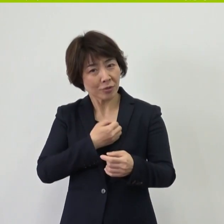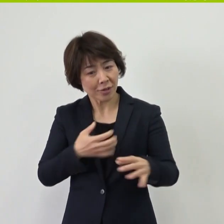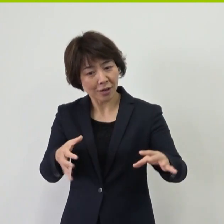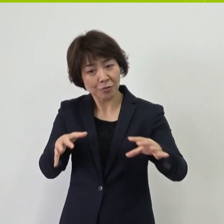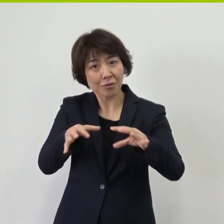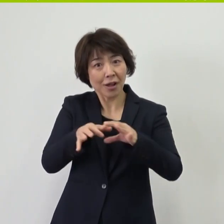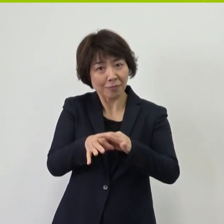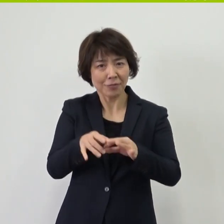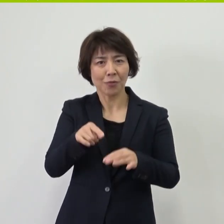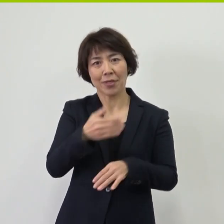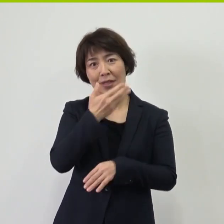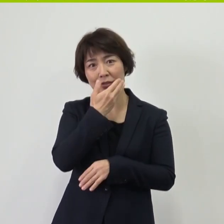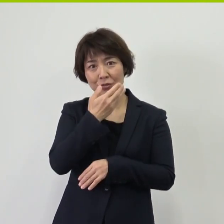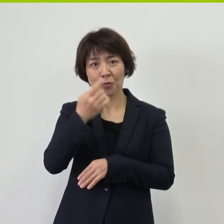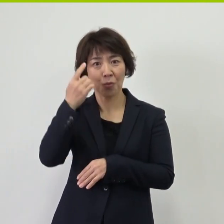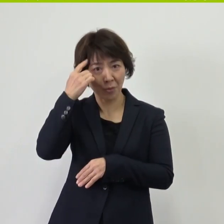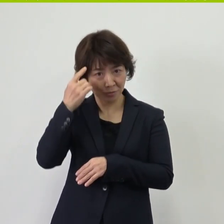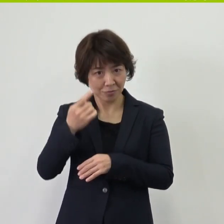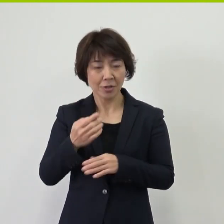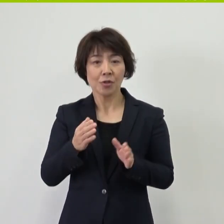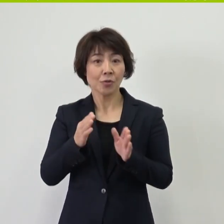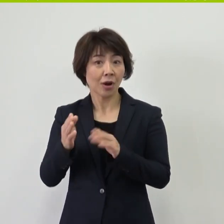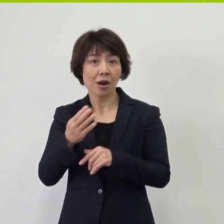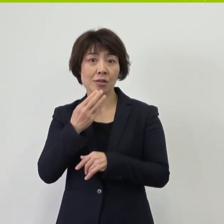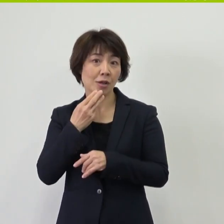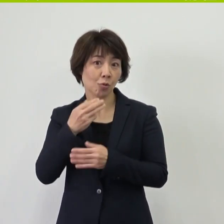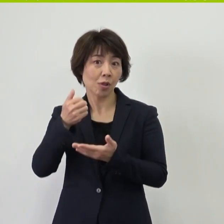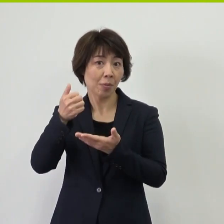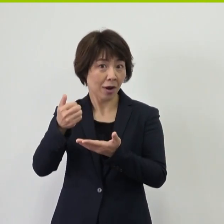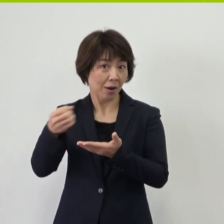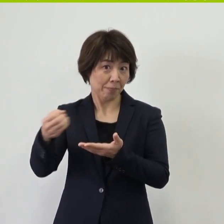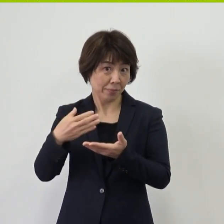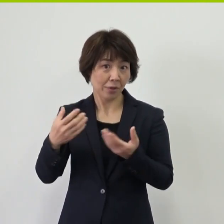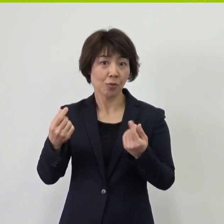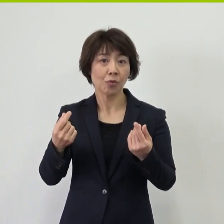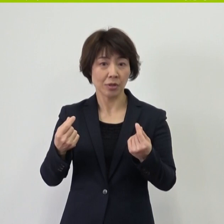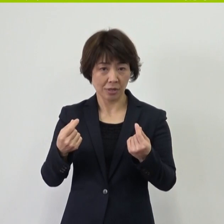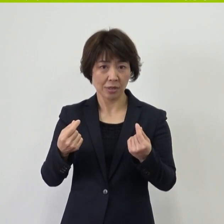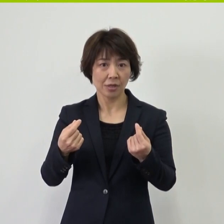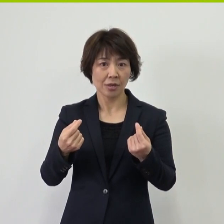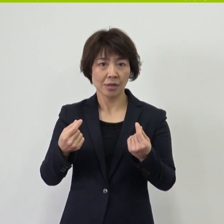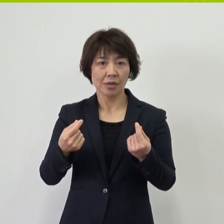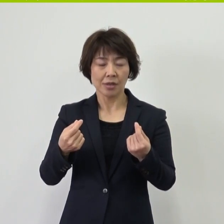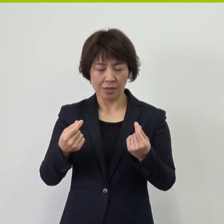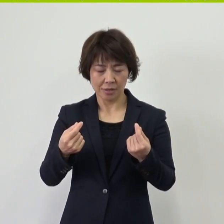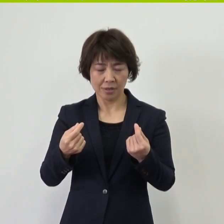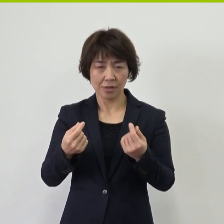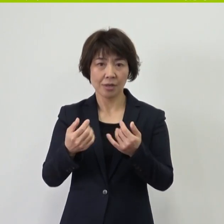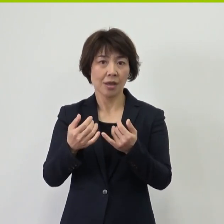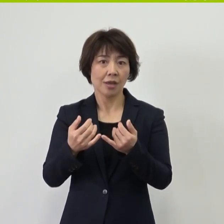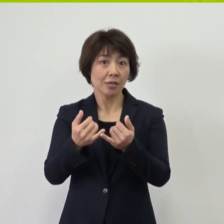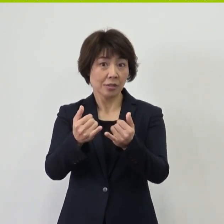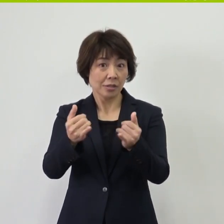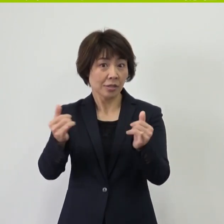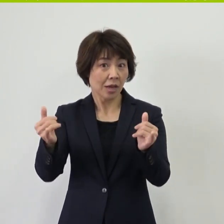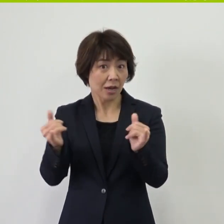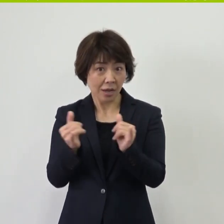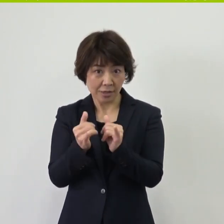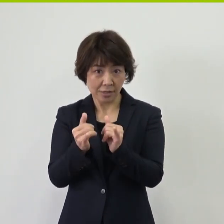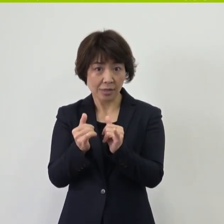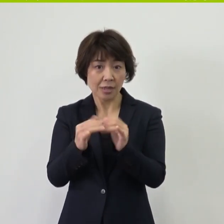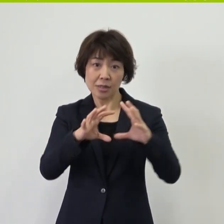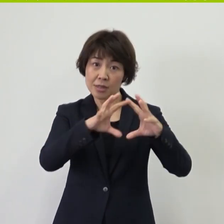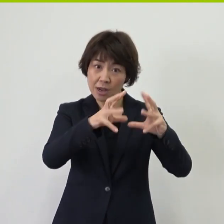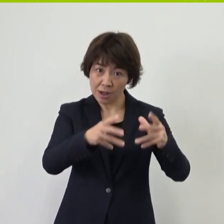が大事だなと思っています。それから先ほど斉藤様からありましたけれども、同時にそのいろんな音楽とか数学とかの世界もそう